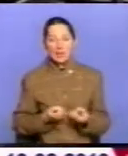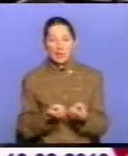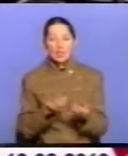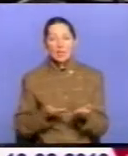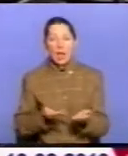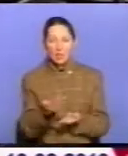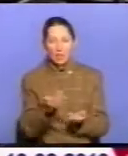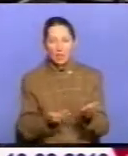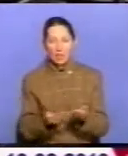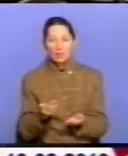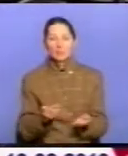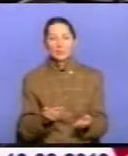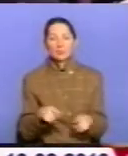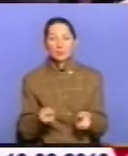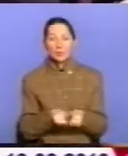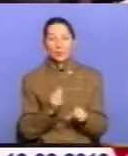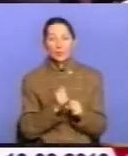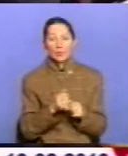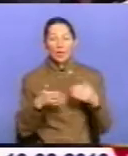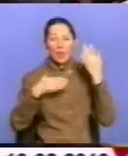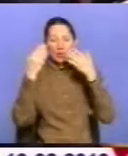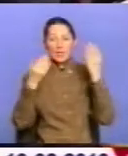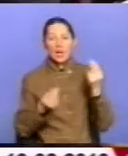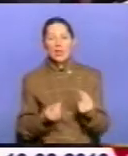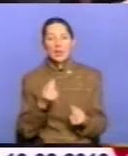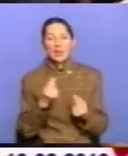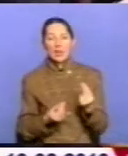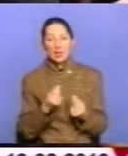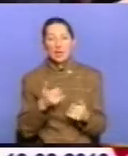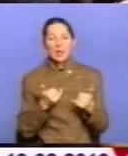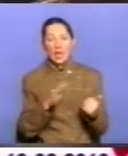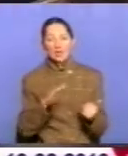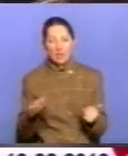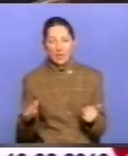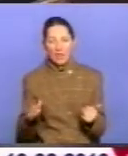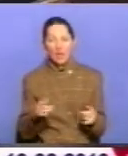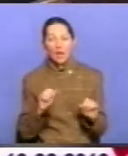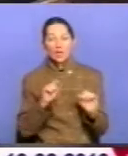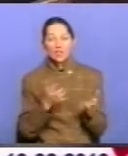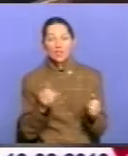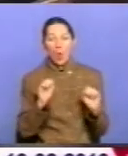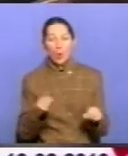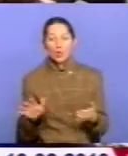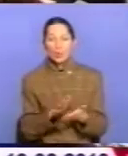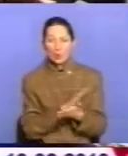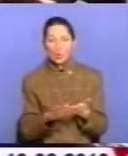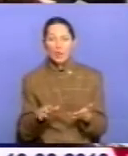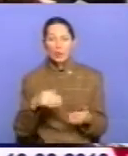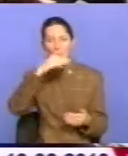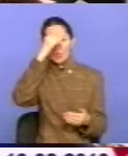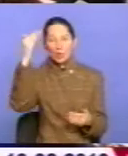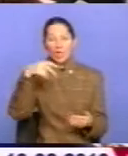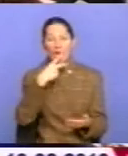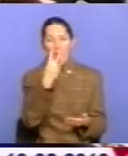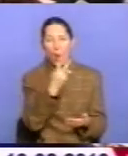влаштують веселі призові старти для дітей, ігри та розваги. А ще охочі зможуть безкоштовно з висоти оглянути зимовий Тернопіль